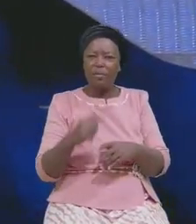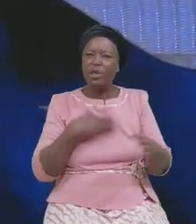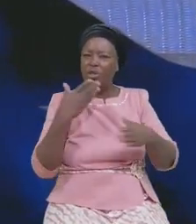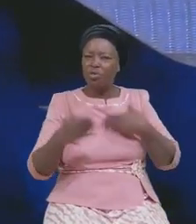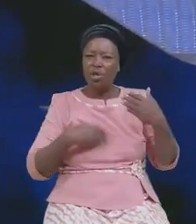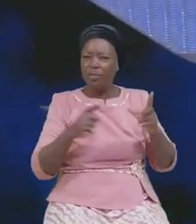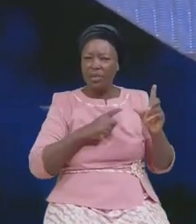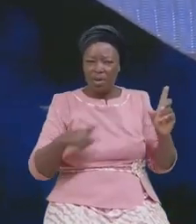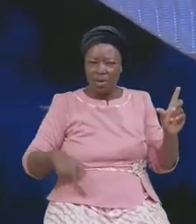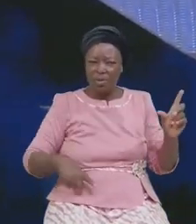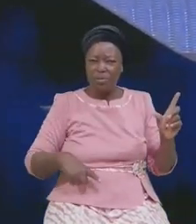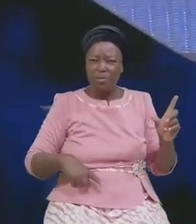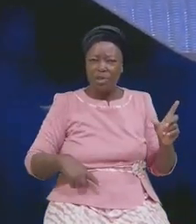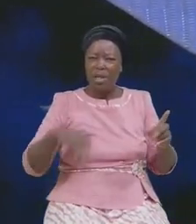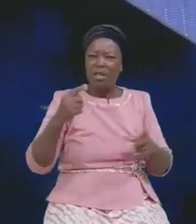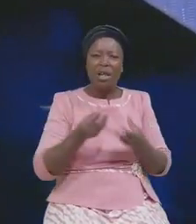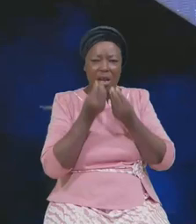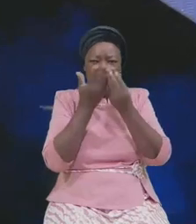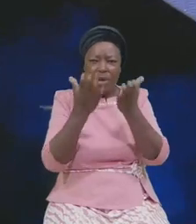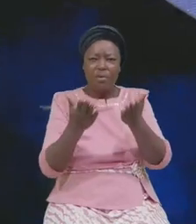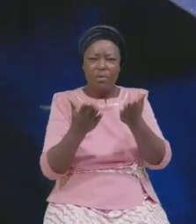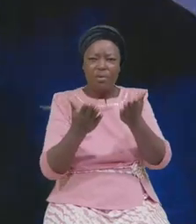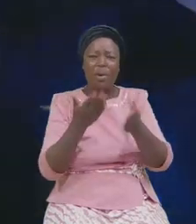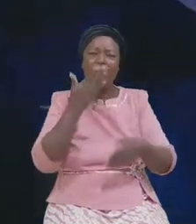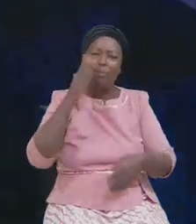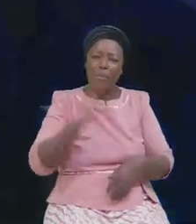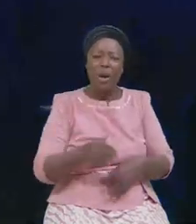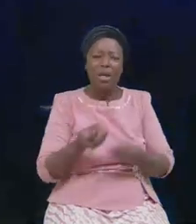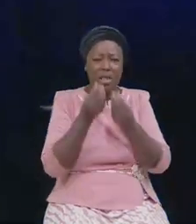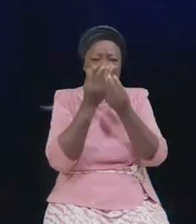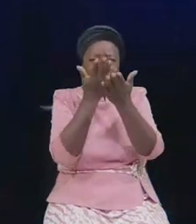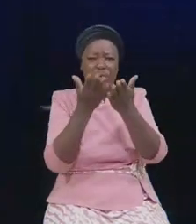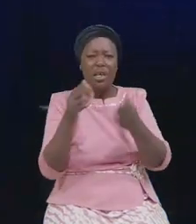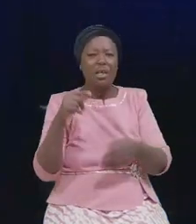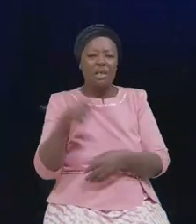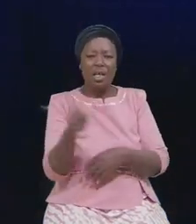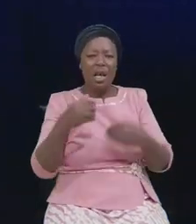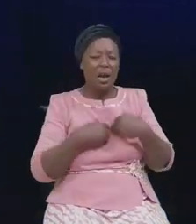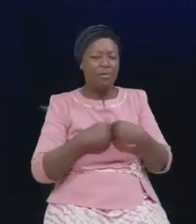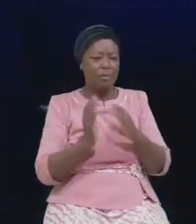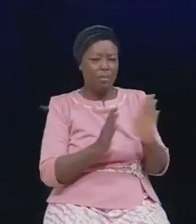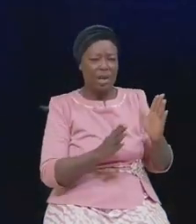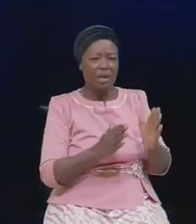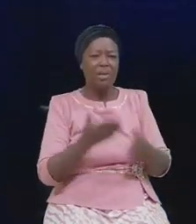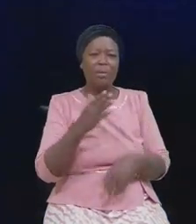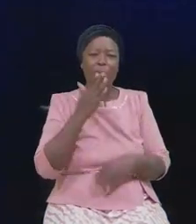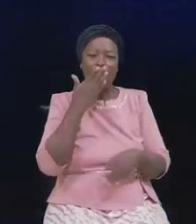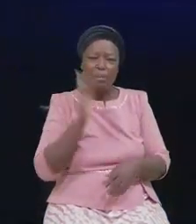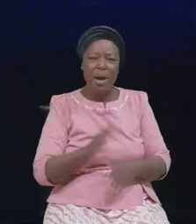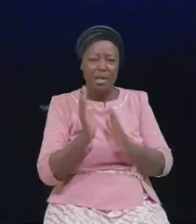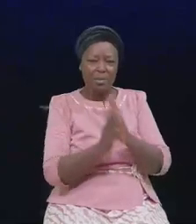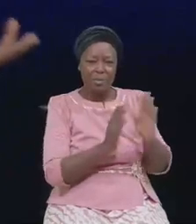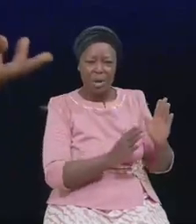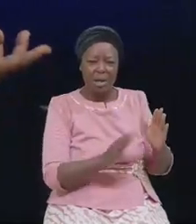la joie du Seigneur. Les nouvelles, les mauvaises nouvelles, les plans, les mauvais plans, leurs